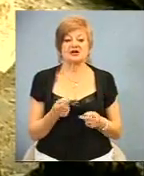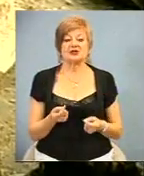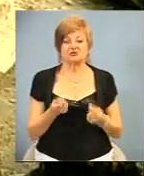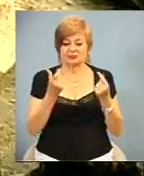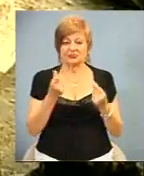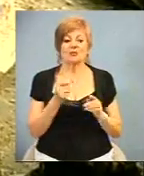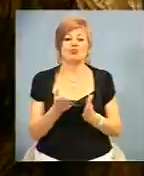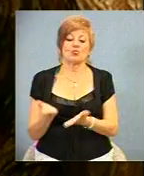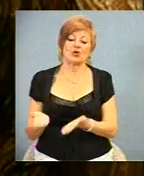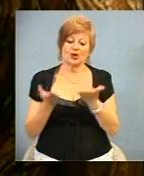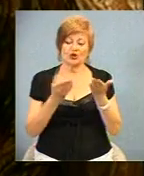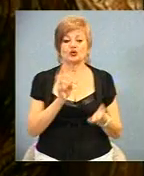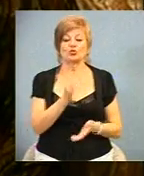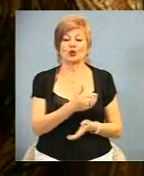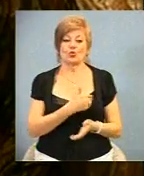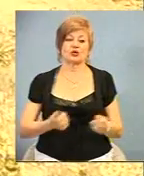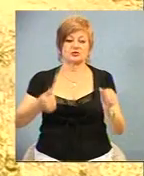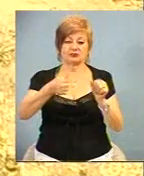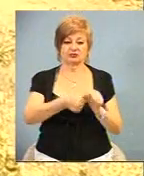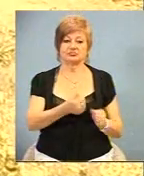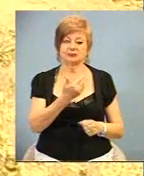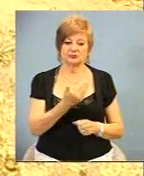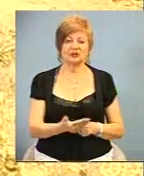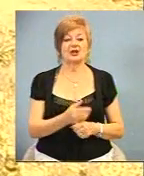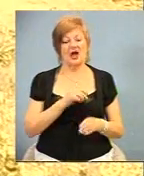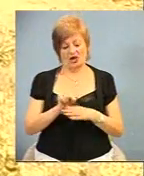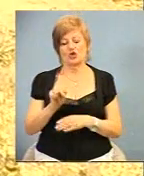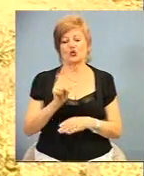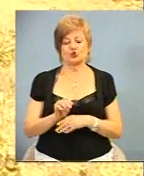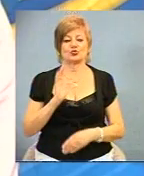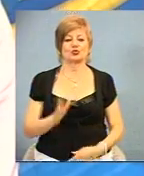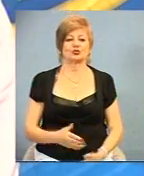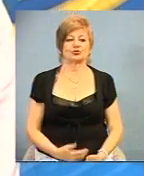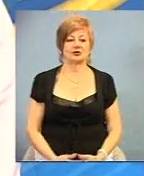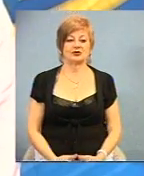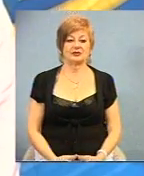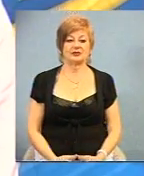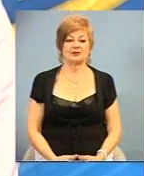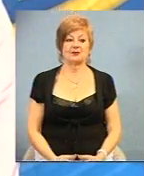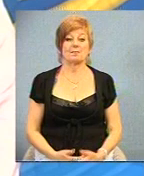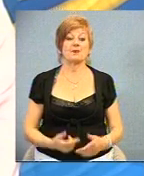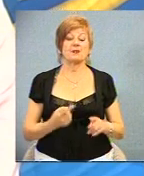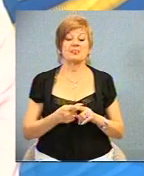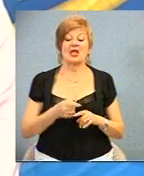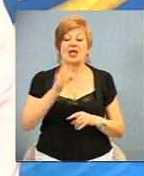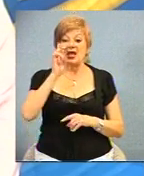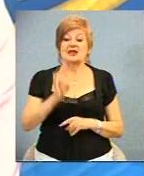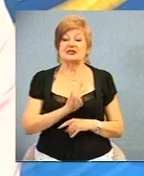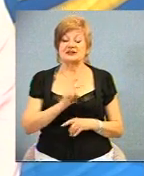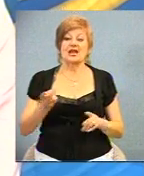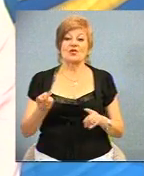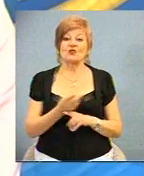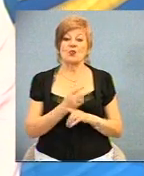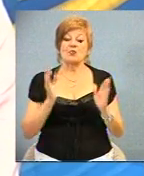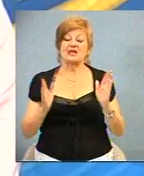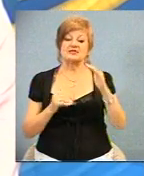злічити, тож запрошую приєднатися однодумців, а зам справи навчить. Церкву без ікон збудували на Хмельниччині